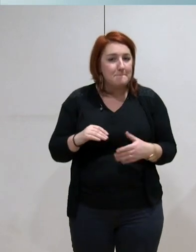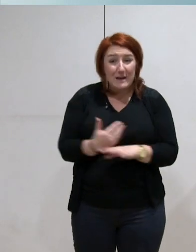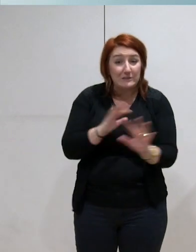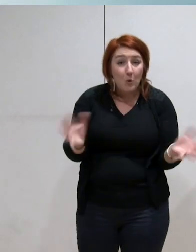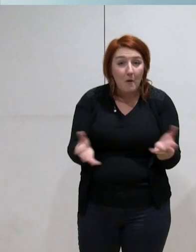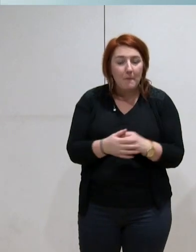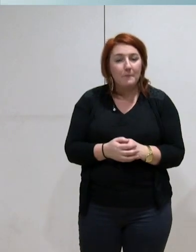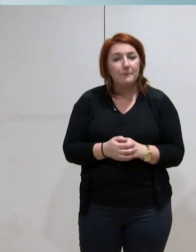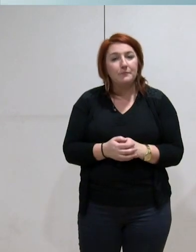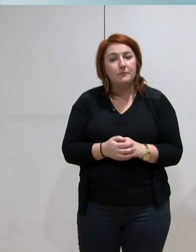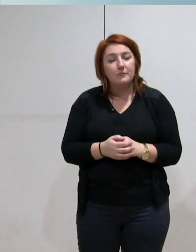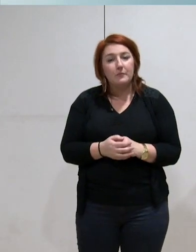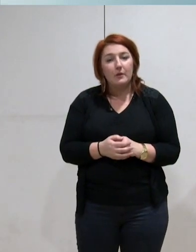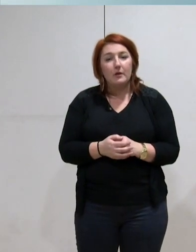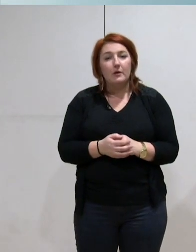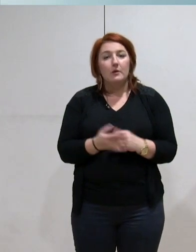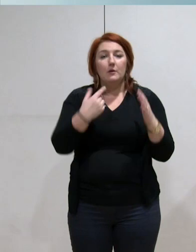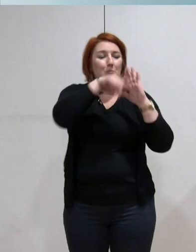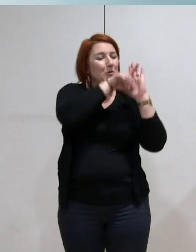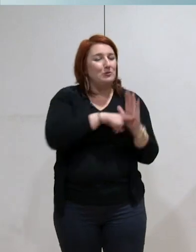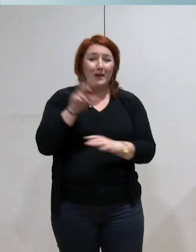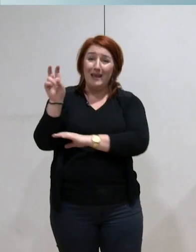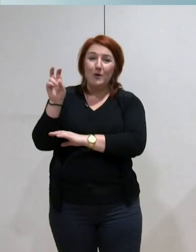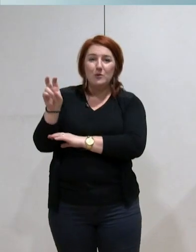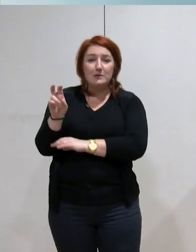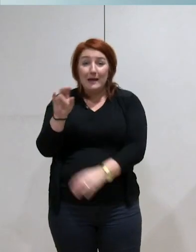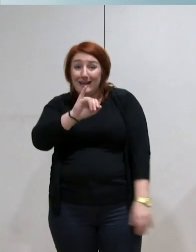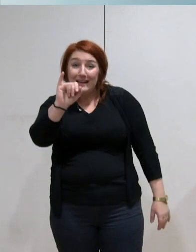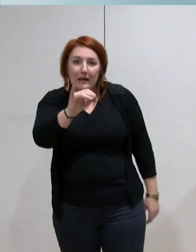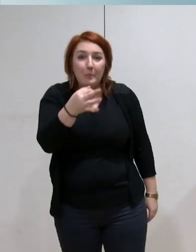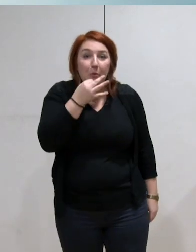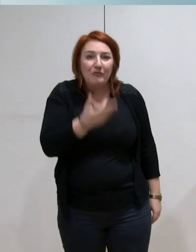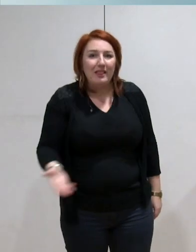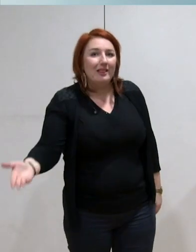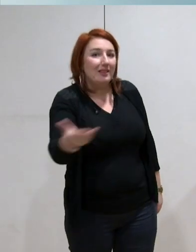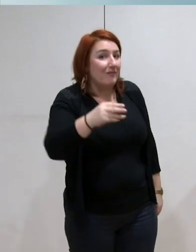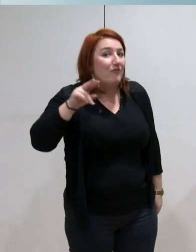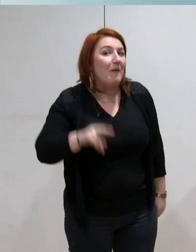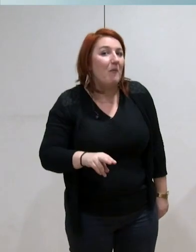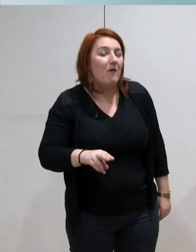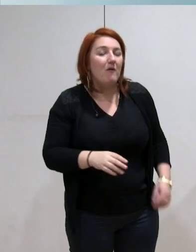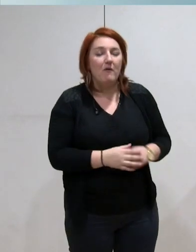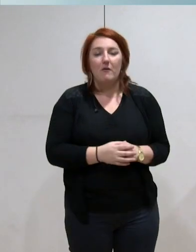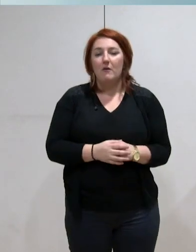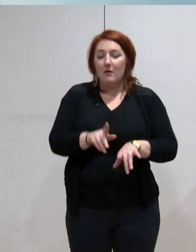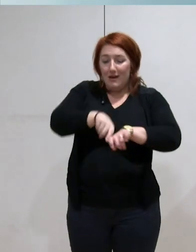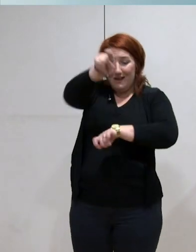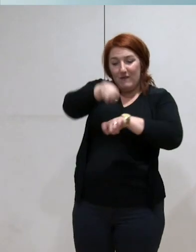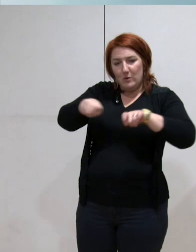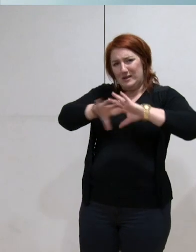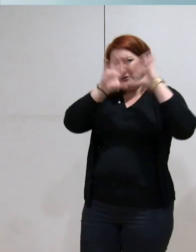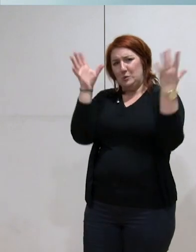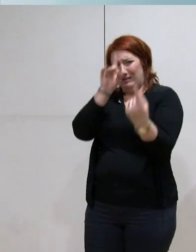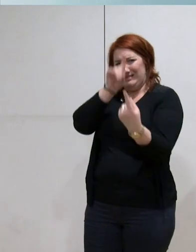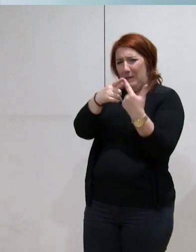profitent vraiment les mesures écologiques que vous mettez en place quels éléments d'évaluation disposez-vous sur tous ces